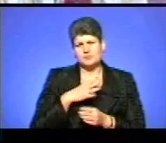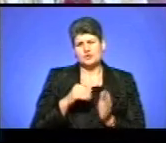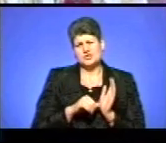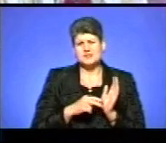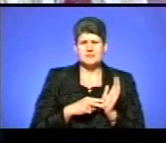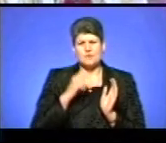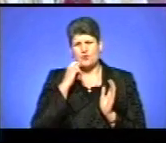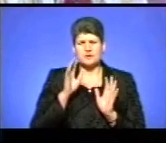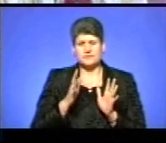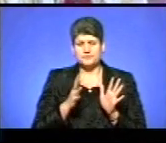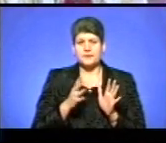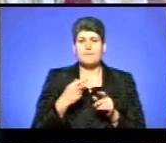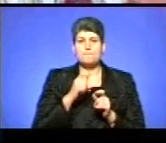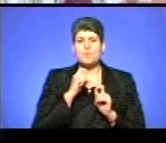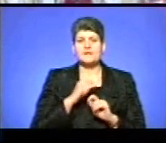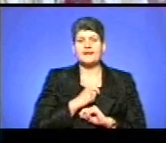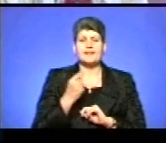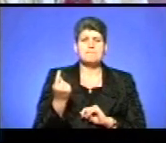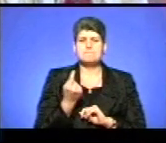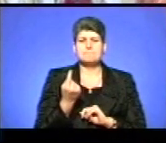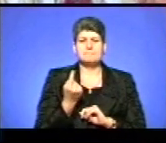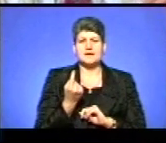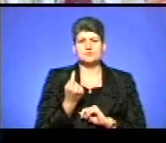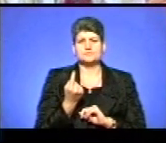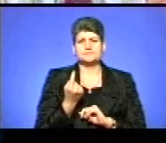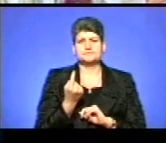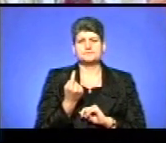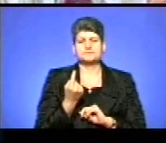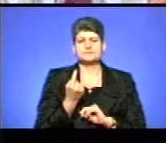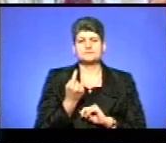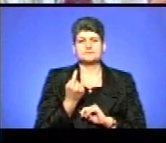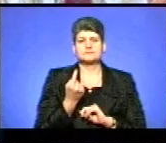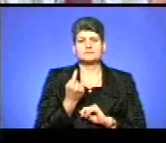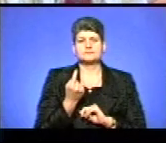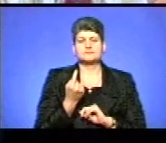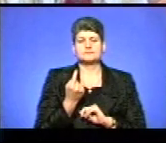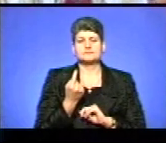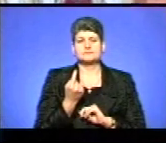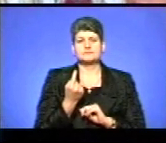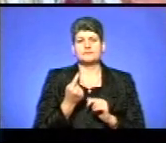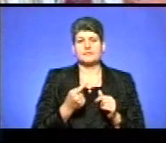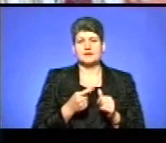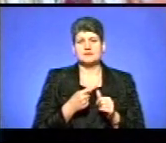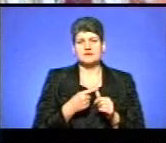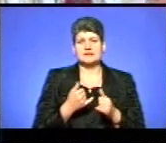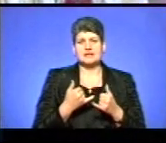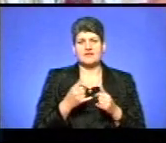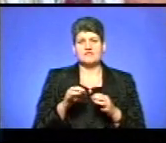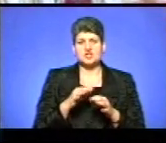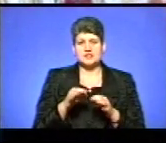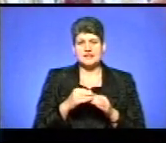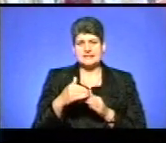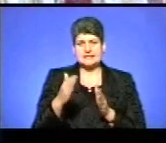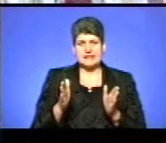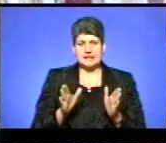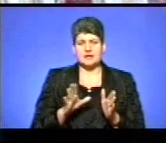років, подарила першу, така була, вона називалася, для вишиття. Така скринька